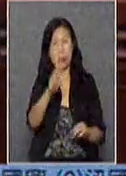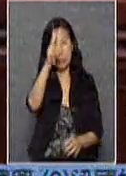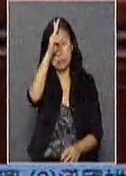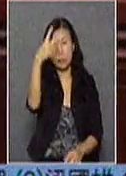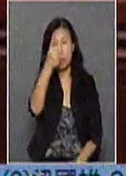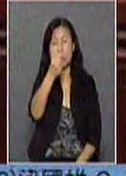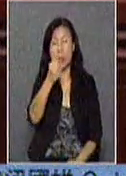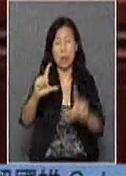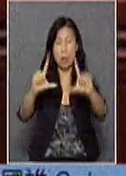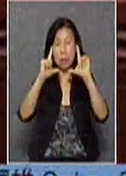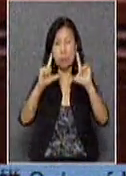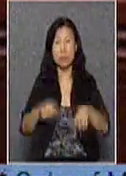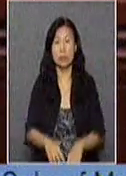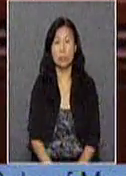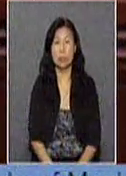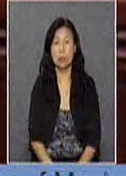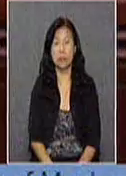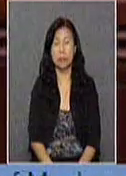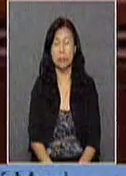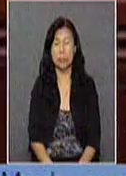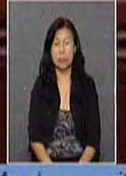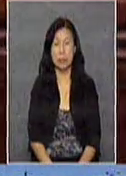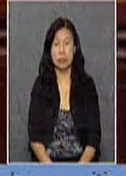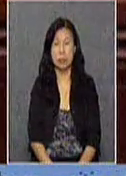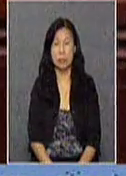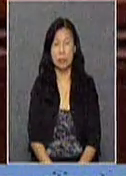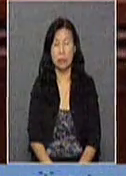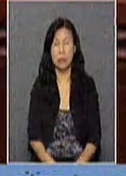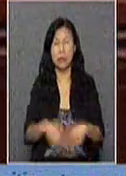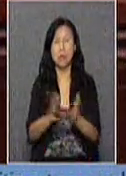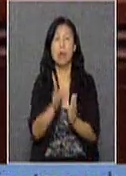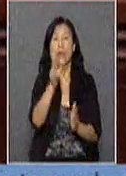個回應呢是官僚的。